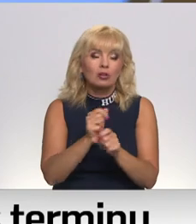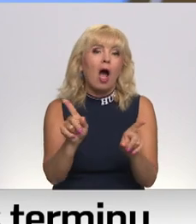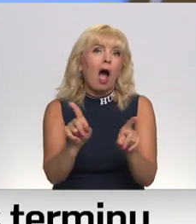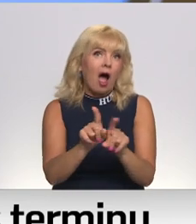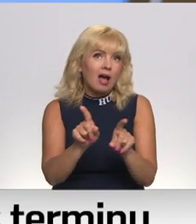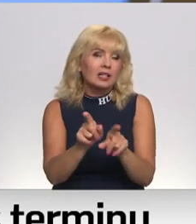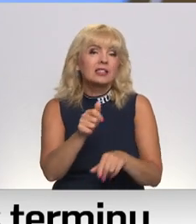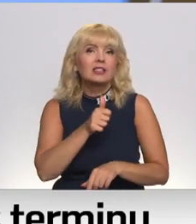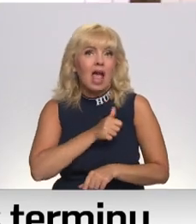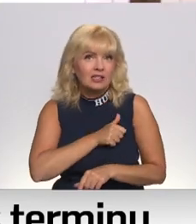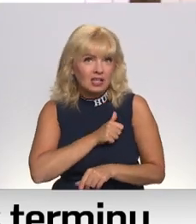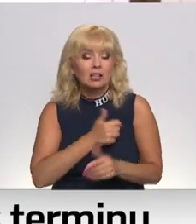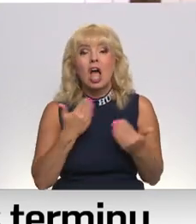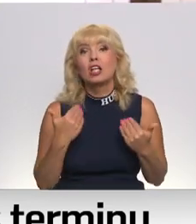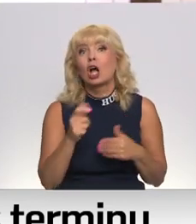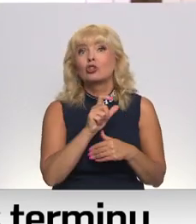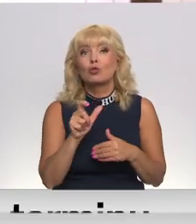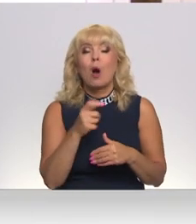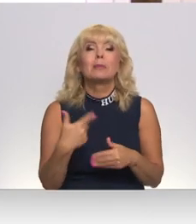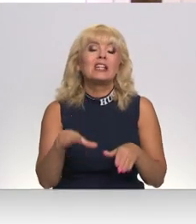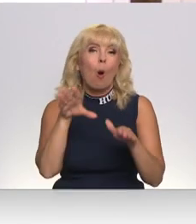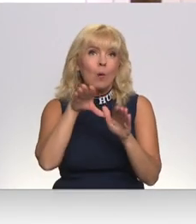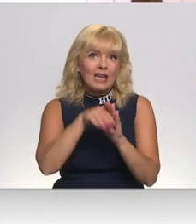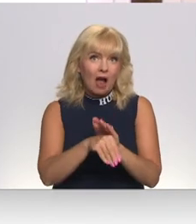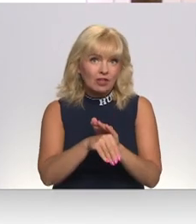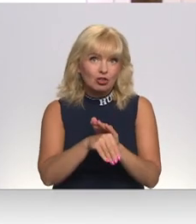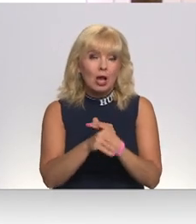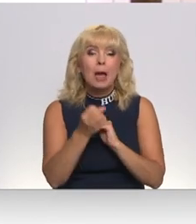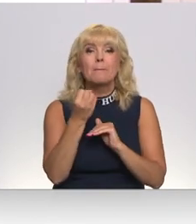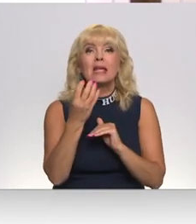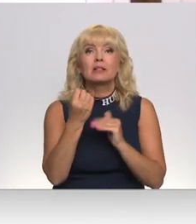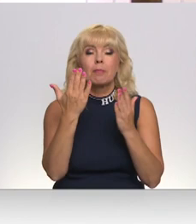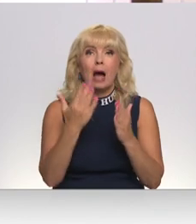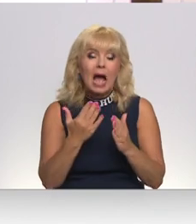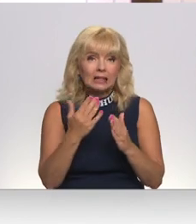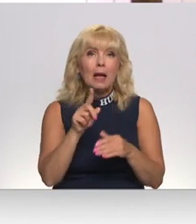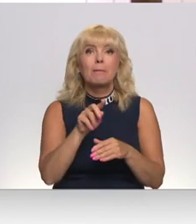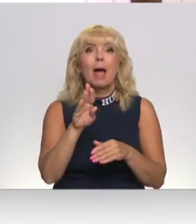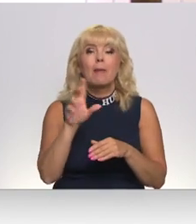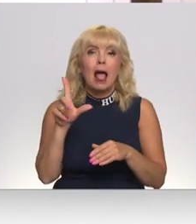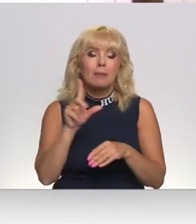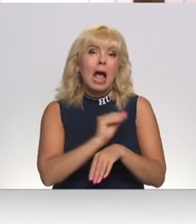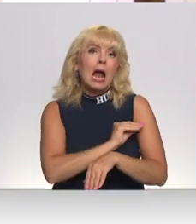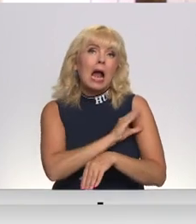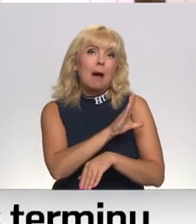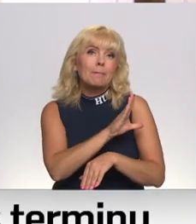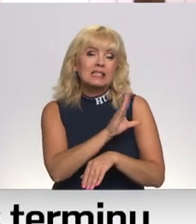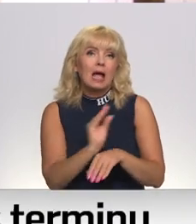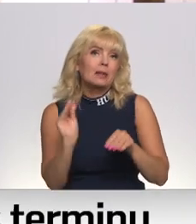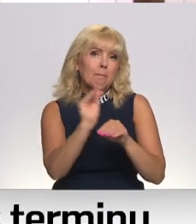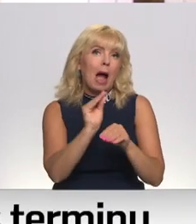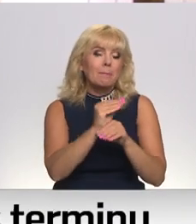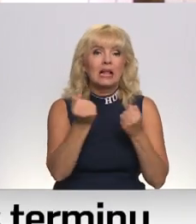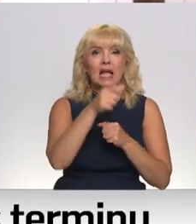sestdienās. Šobrīd mēs esam jau ieviesuši teju 11 pasākumus PMLP kapacitātes stiprināšanai. Teju šobrīd